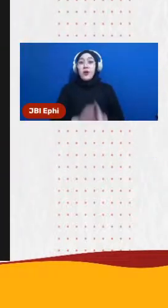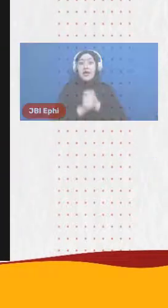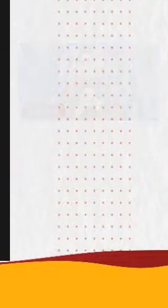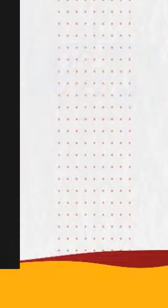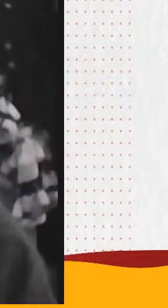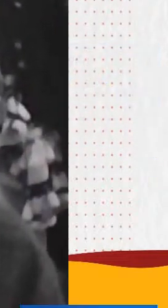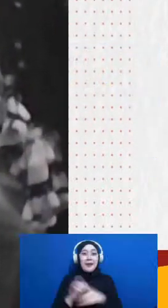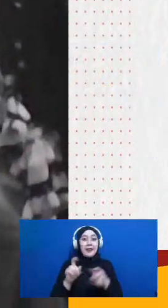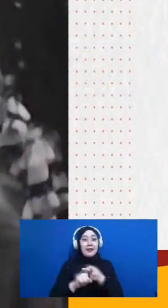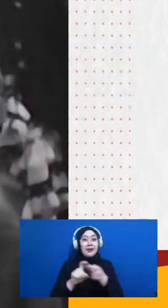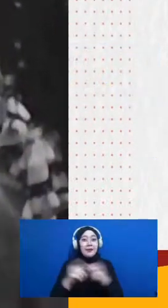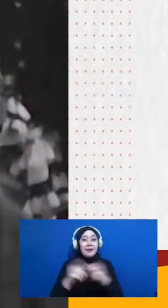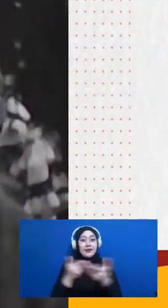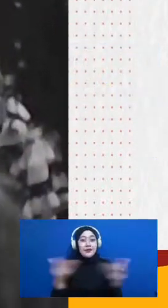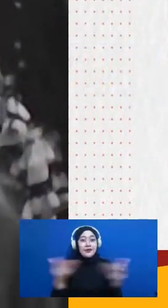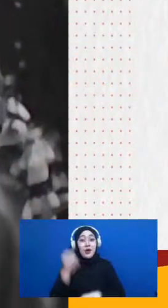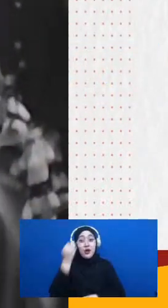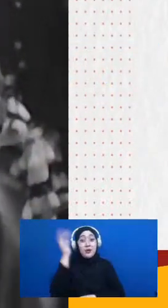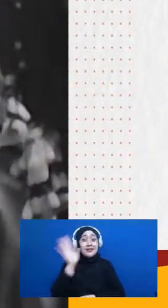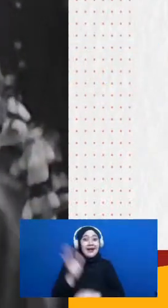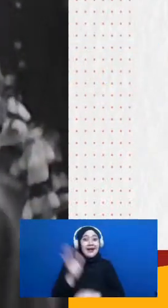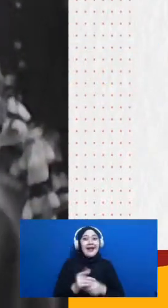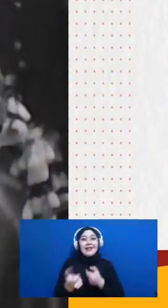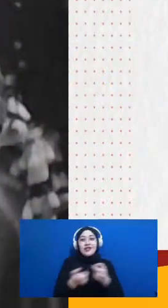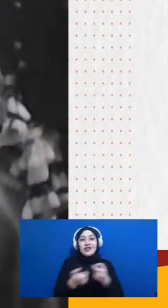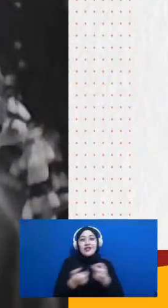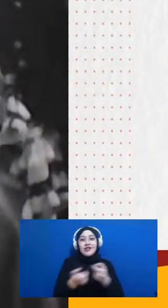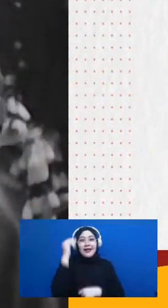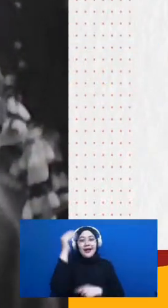Jangan lupa ya di chat Kak Devitanya.